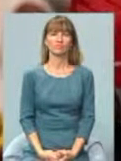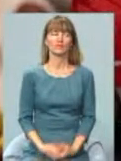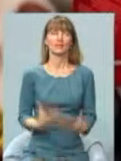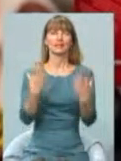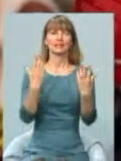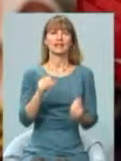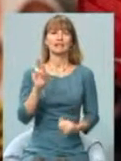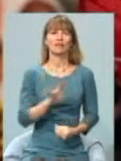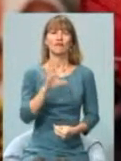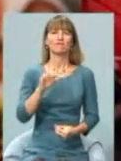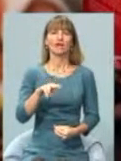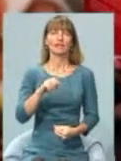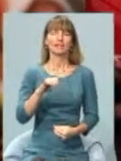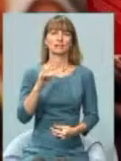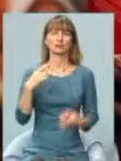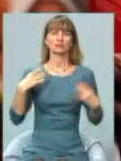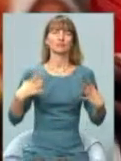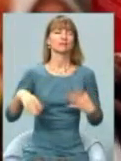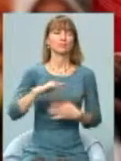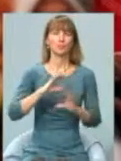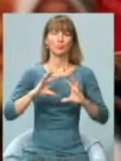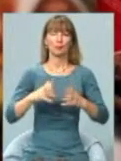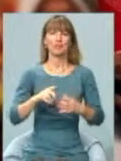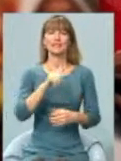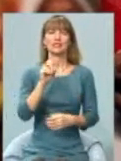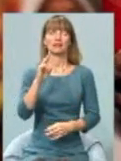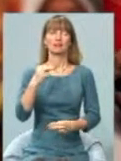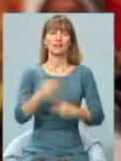День Святого Валентина відзначають у всьому світі. За